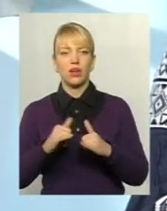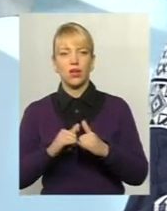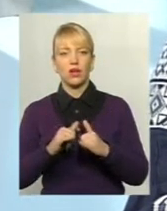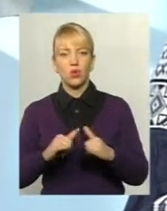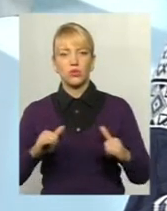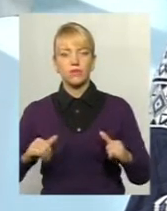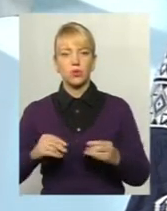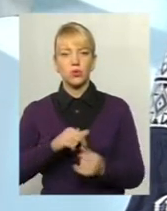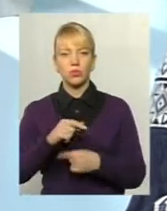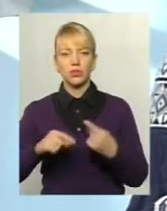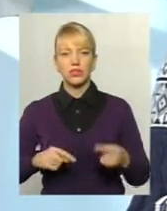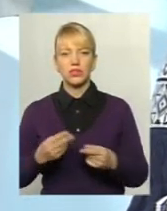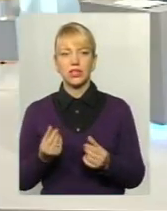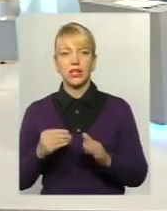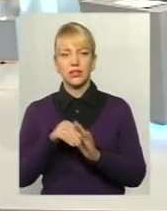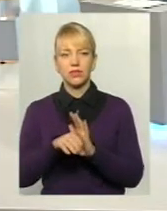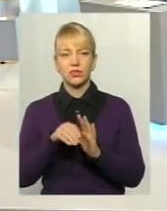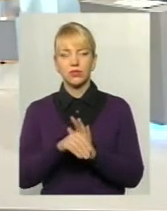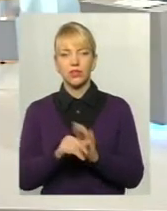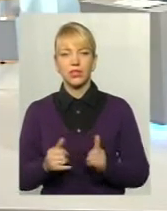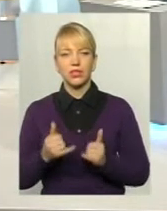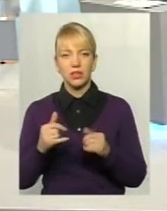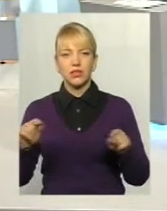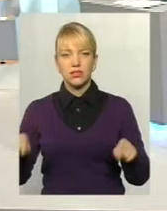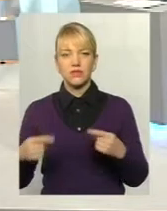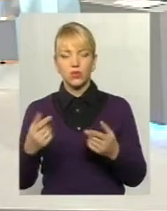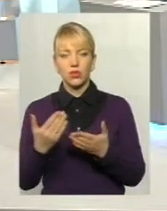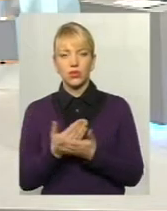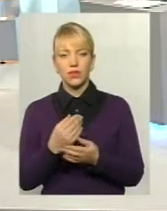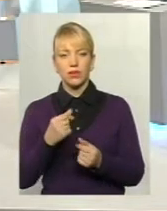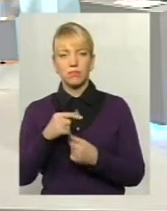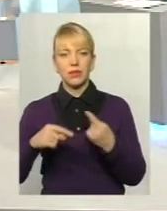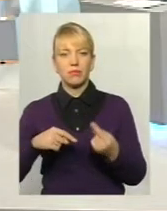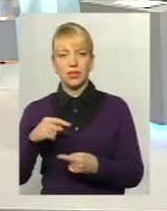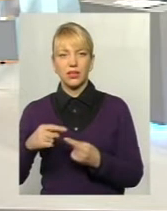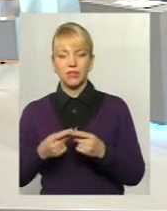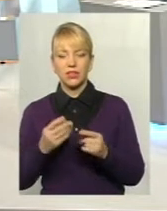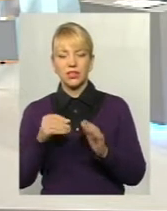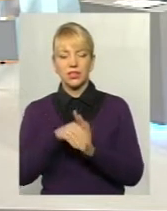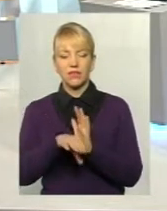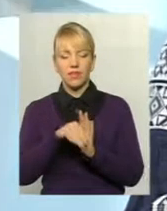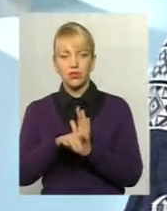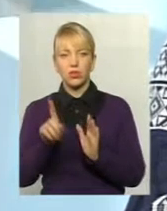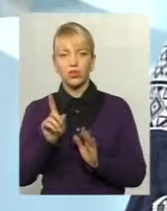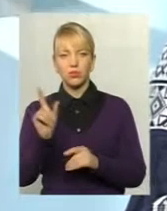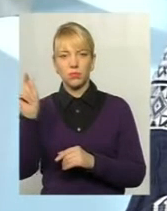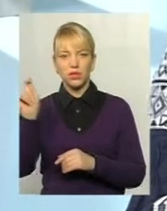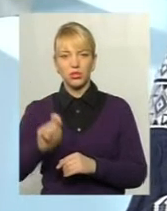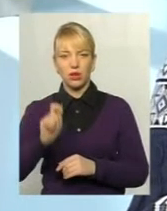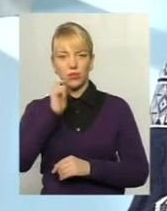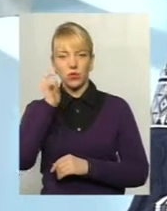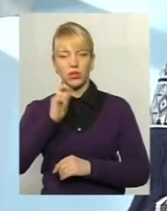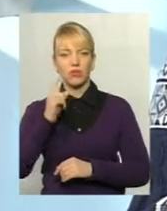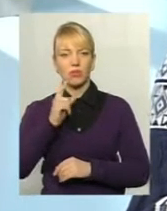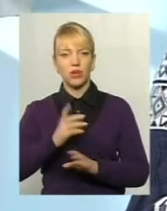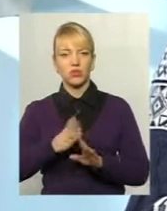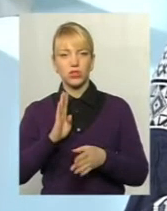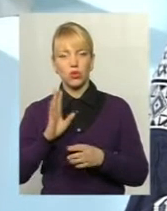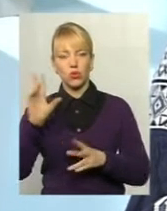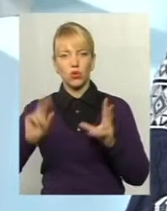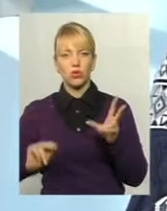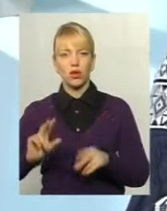бізнесу, для інвестування і створення нових підприємств. І ті інвестори, які приїжджають в Україну, вони в першу чергу розраховують